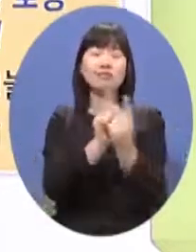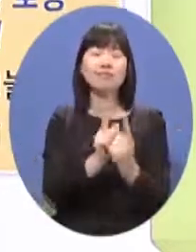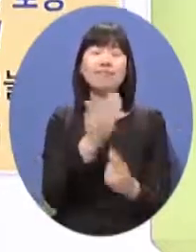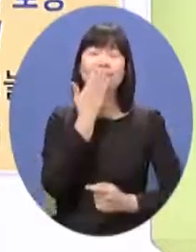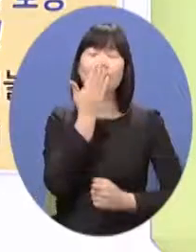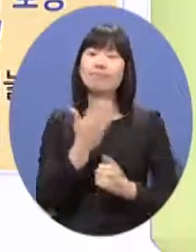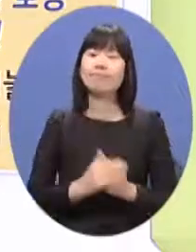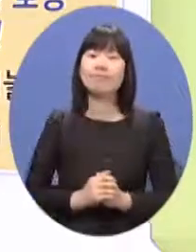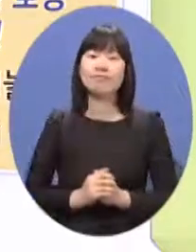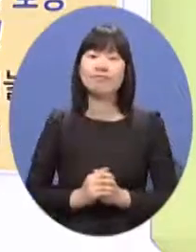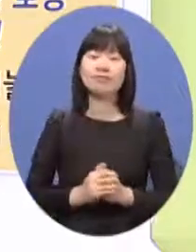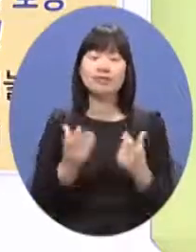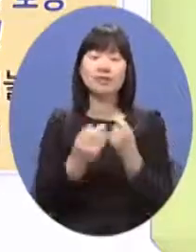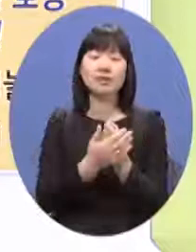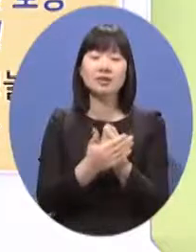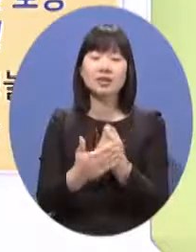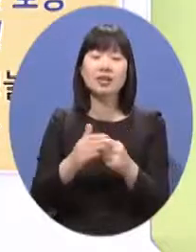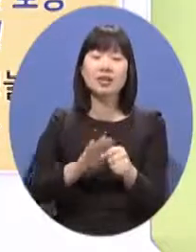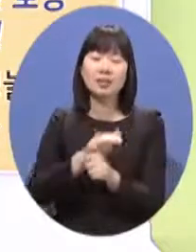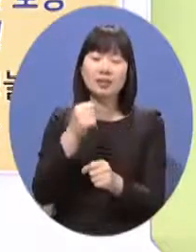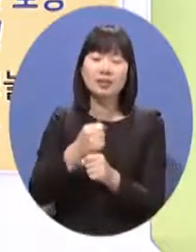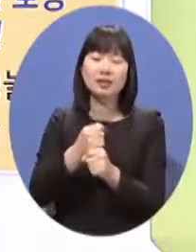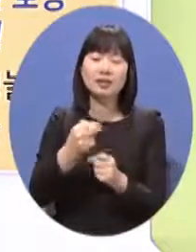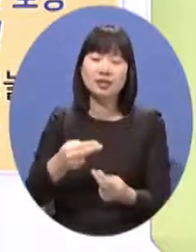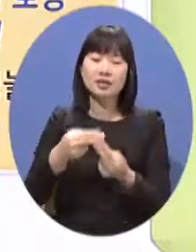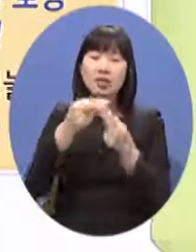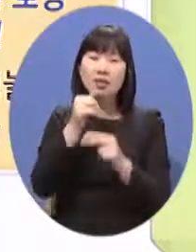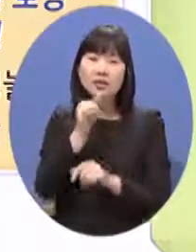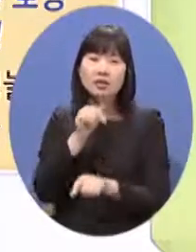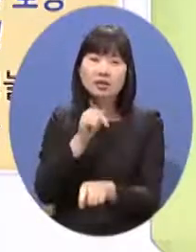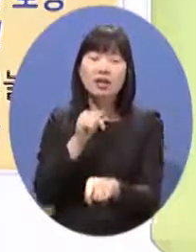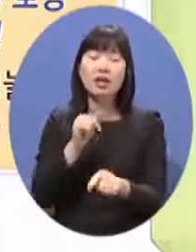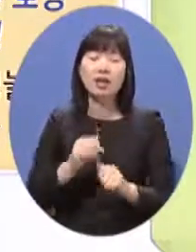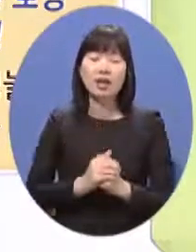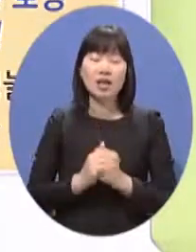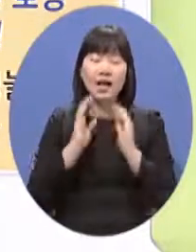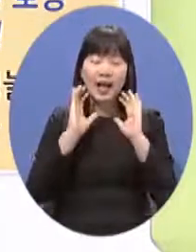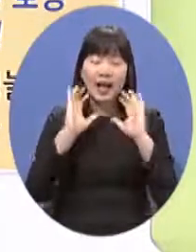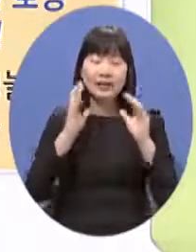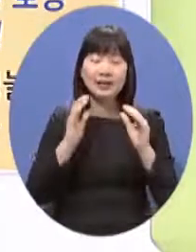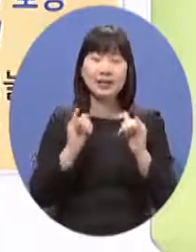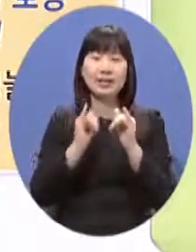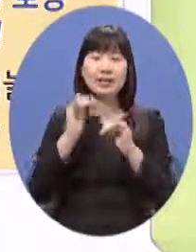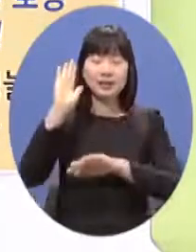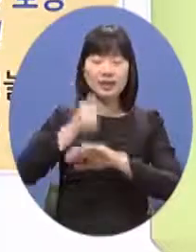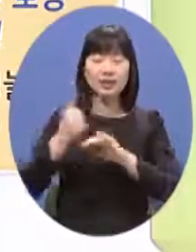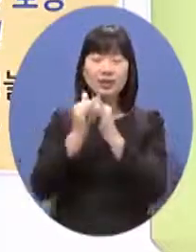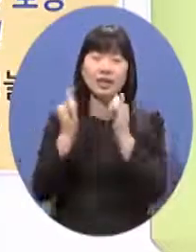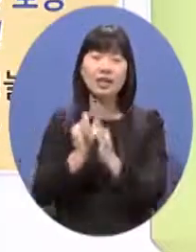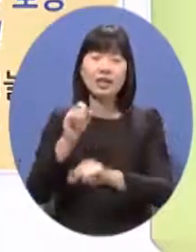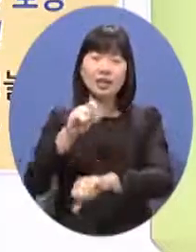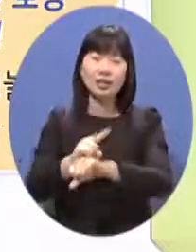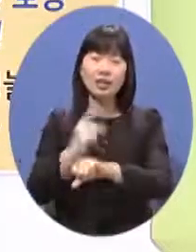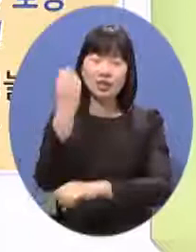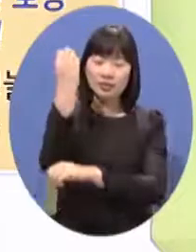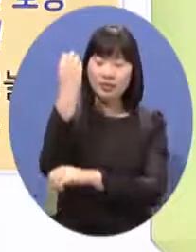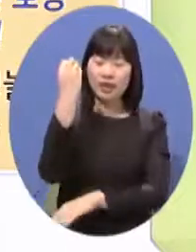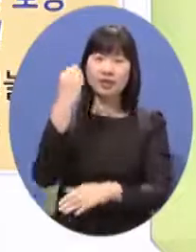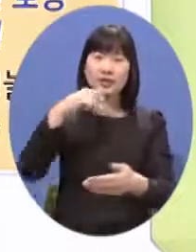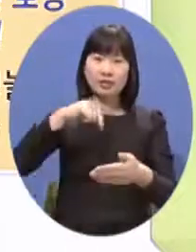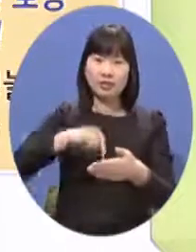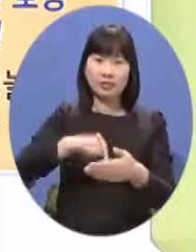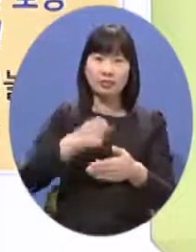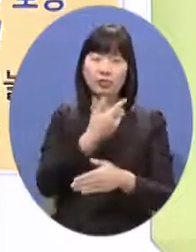있겠죠. 네네. 예, 그래서 그 애착은 아이의 사회성의 초석이 되는 그 이제 내부 작동 모델이라고 합니다.